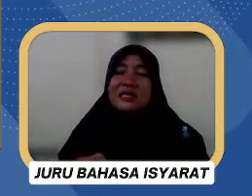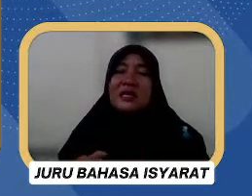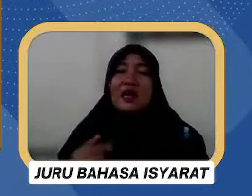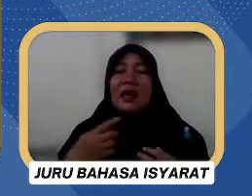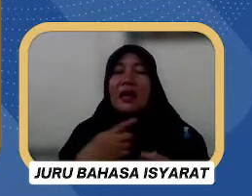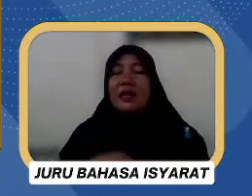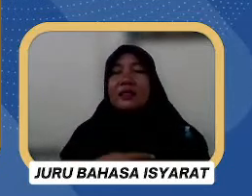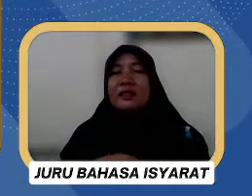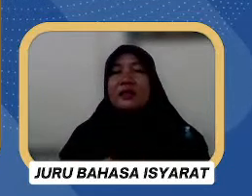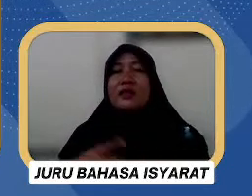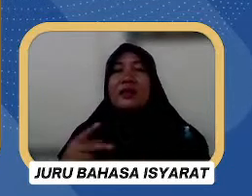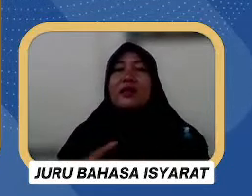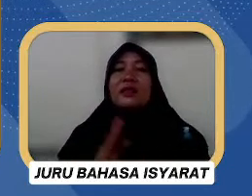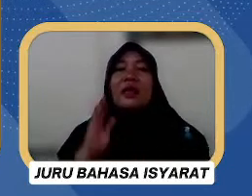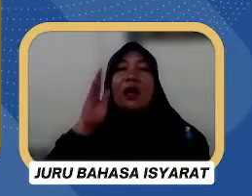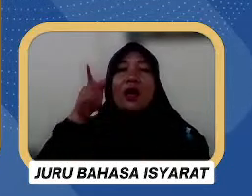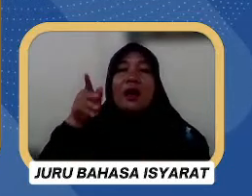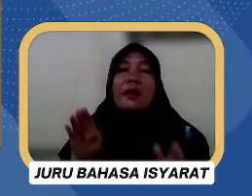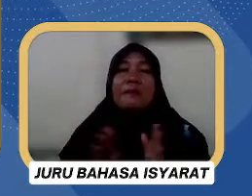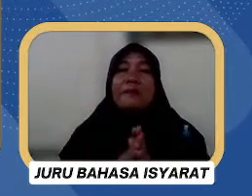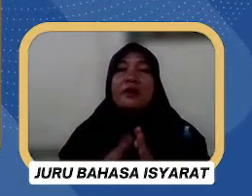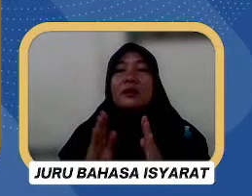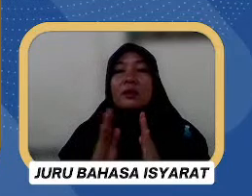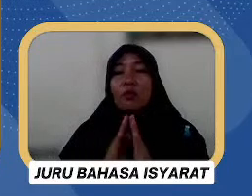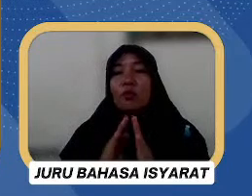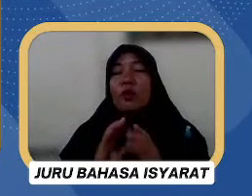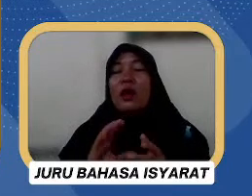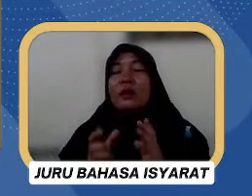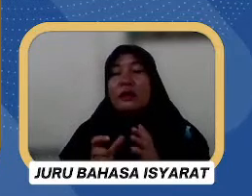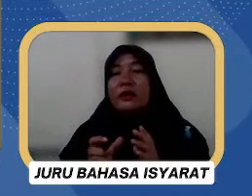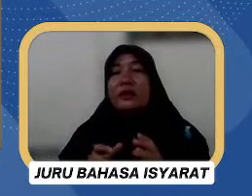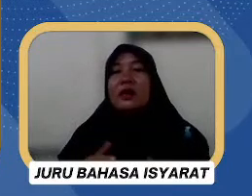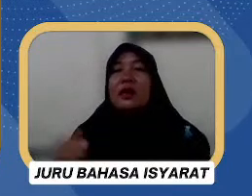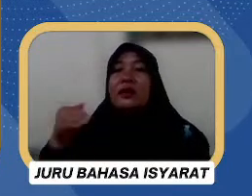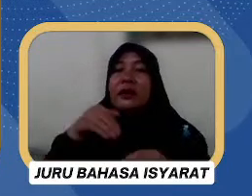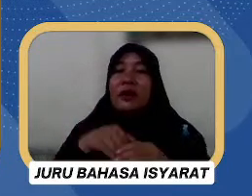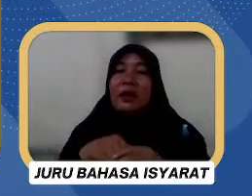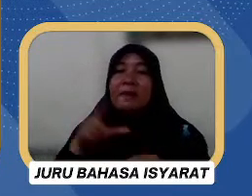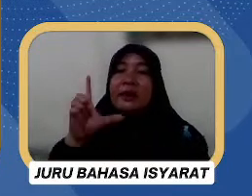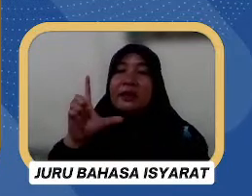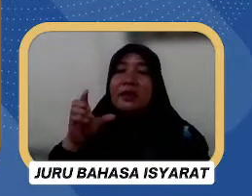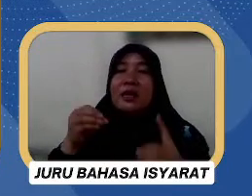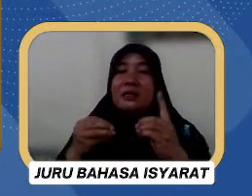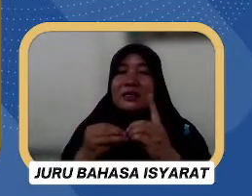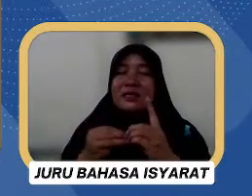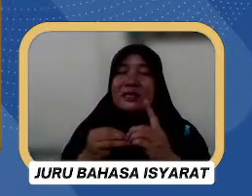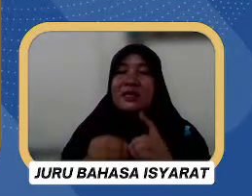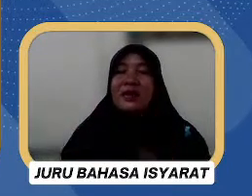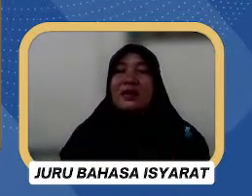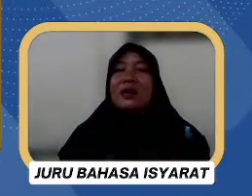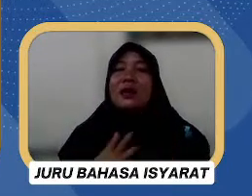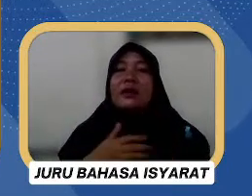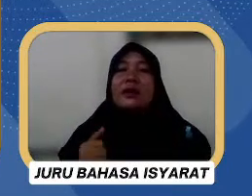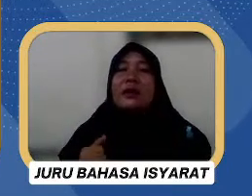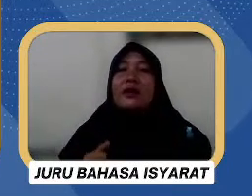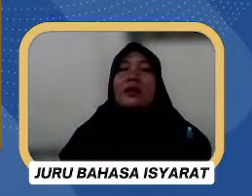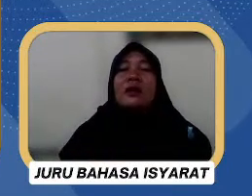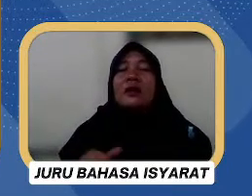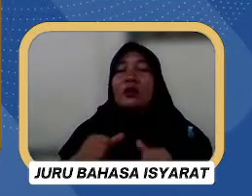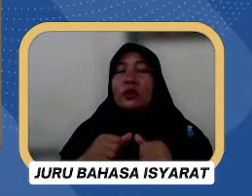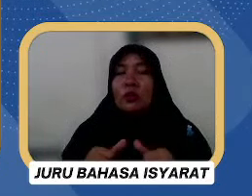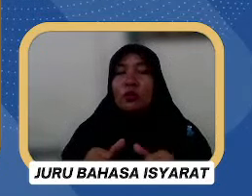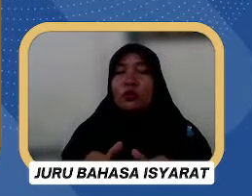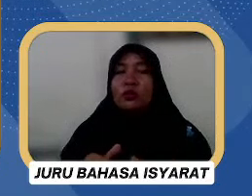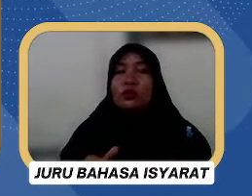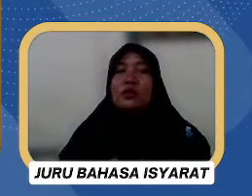digital selanjutnya. Kita akan bertemu kembali dan kalian pastikan untuk menanya dengan pertanyaan